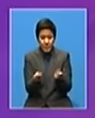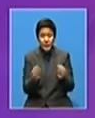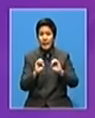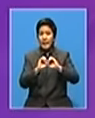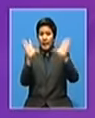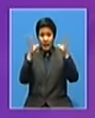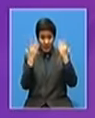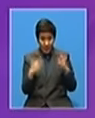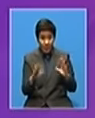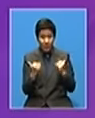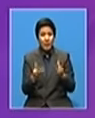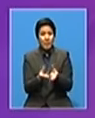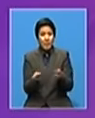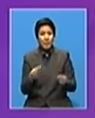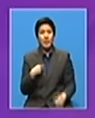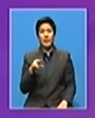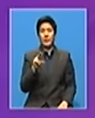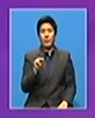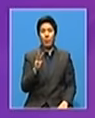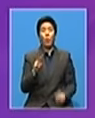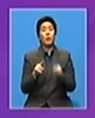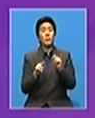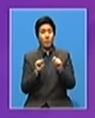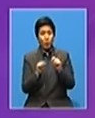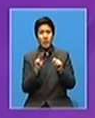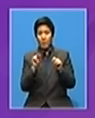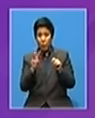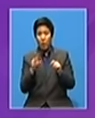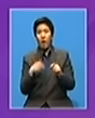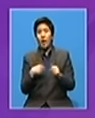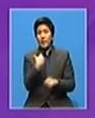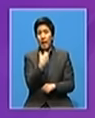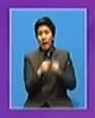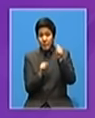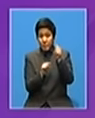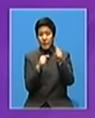างการแล้วนะครับครอบคลุมพื้นที่36ตำบล10อำเภอของ5จังหวั